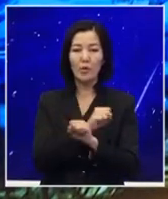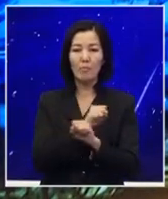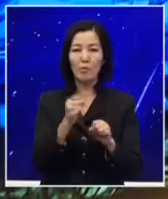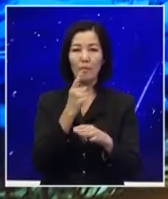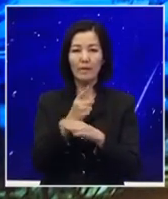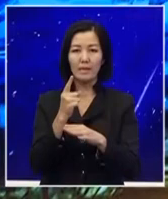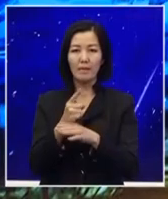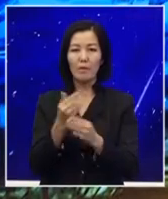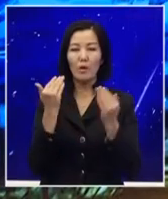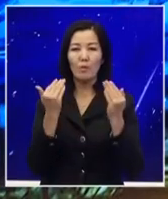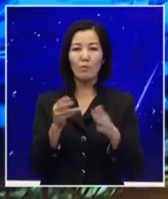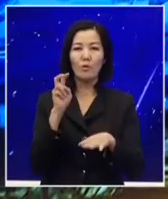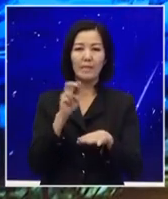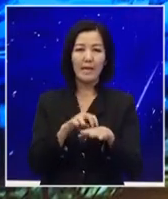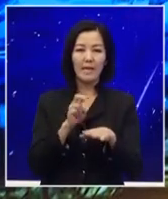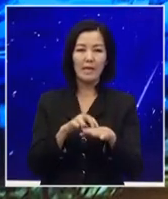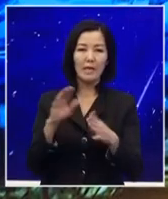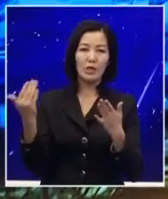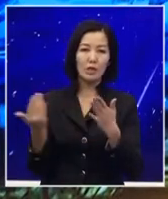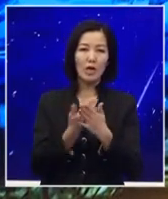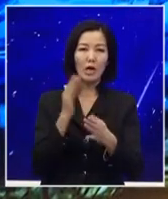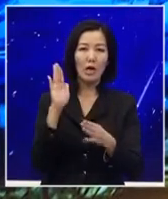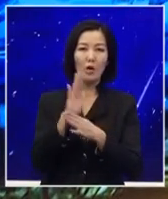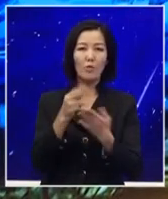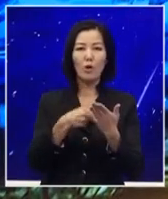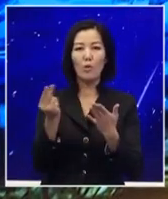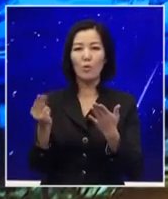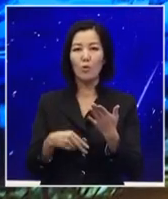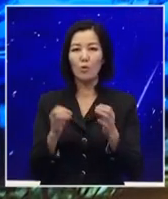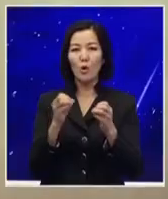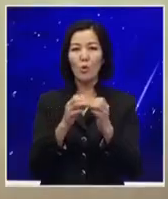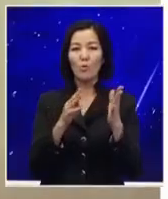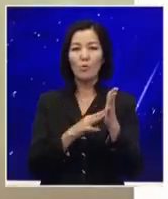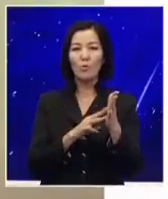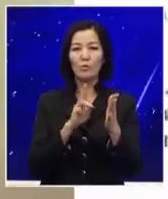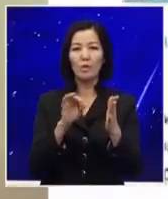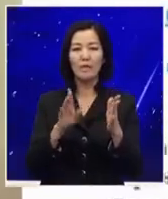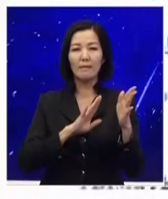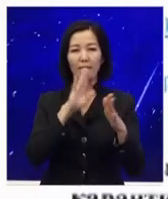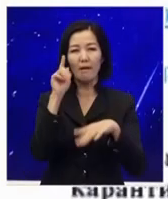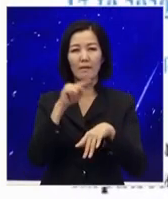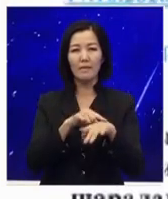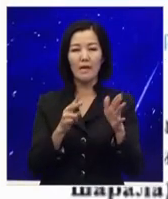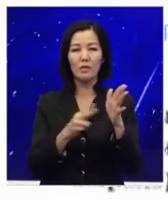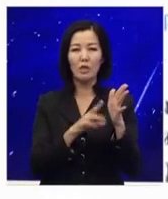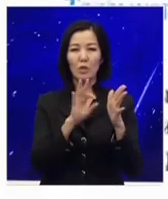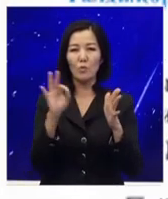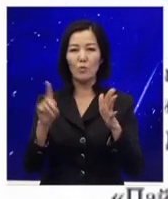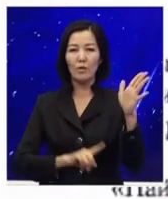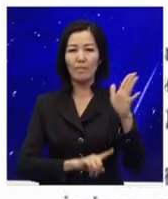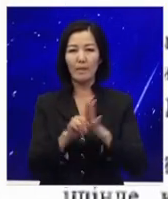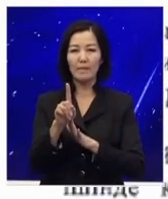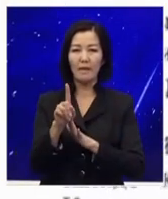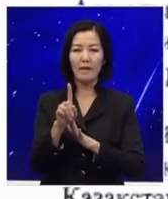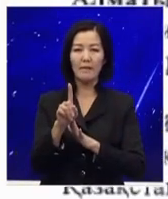Сыдыманов карантинді күшейту жөнінде жаңа қаулыға қол қойды. Құжат 19 қазан таңғы сағат 7:00-ден бастап күшіне енеді. Атап